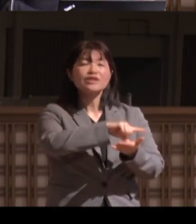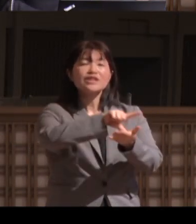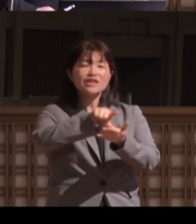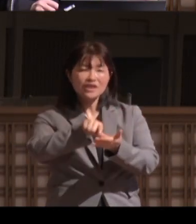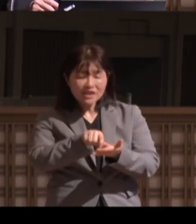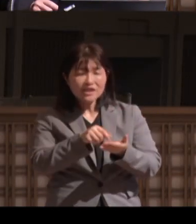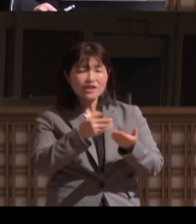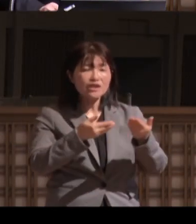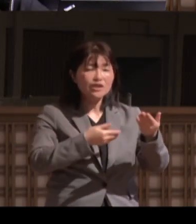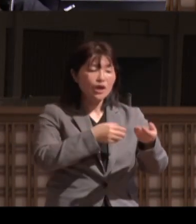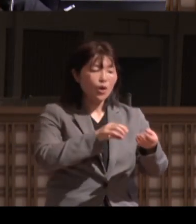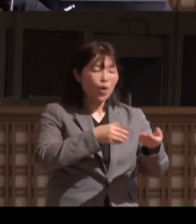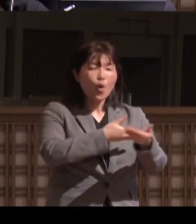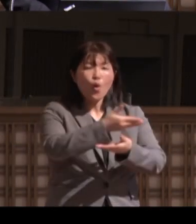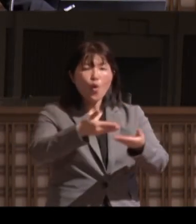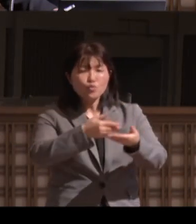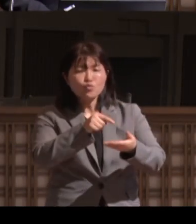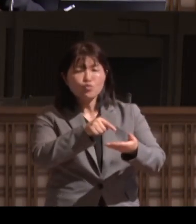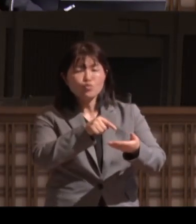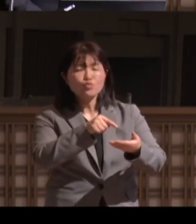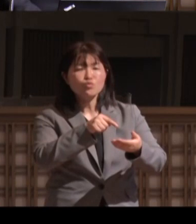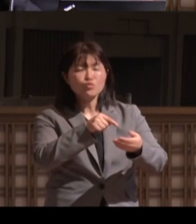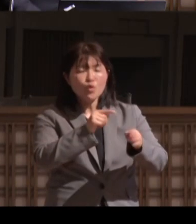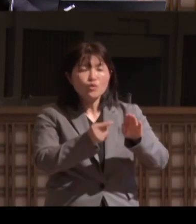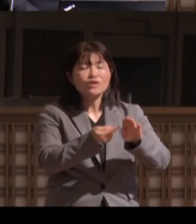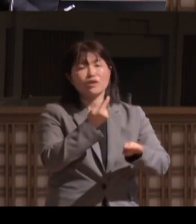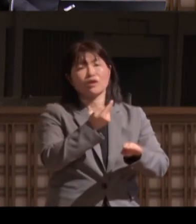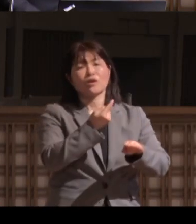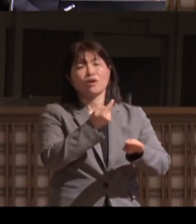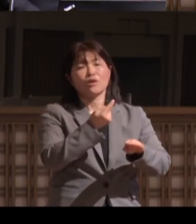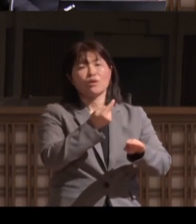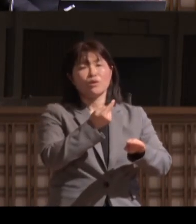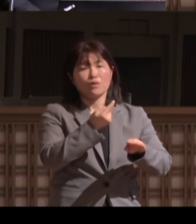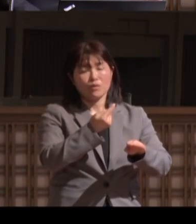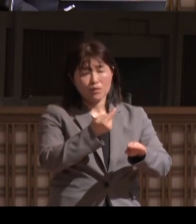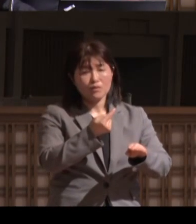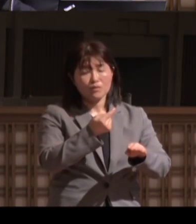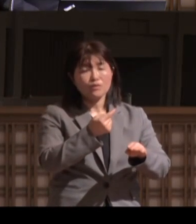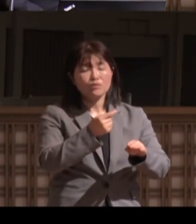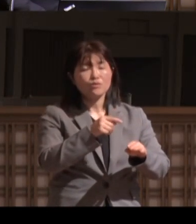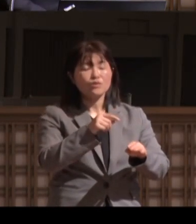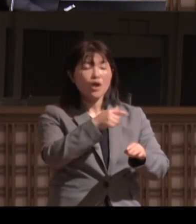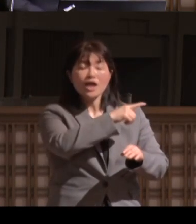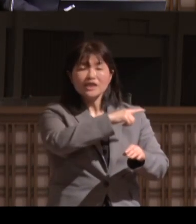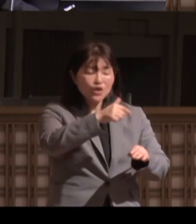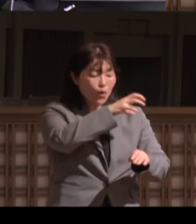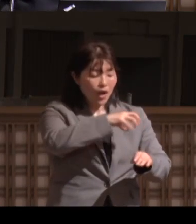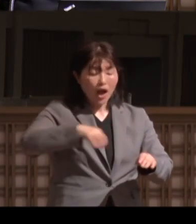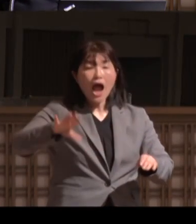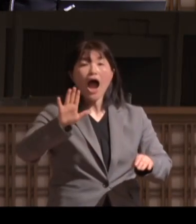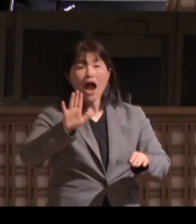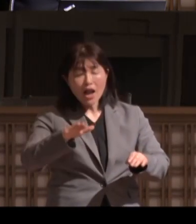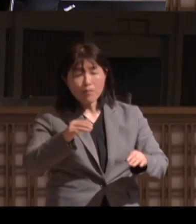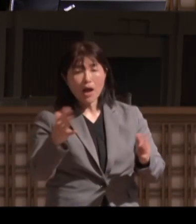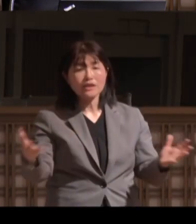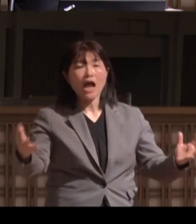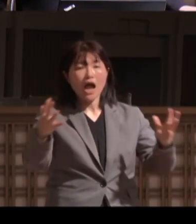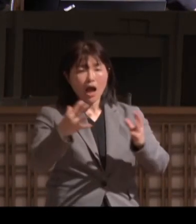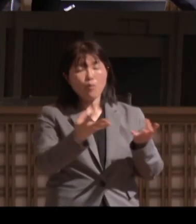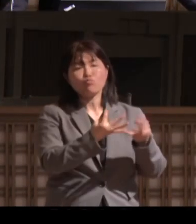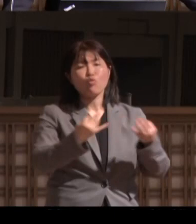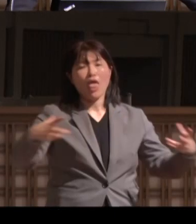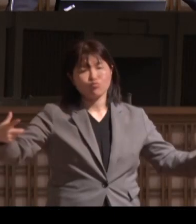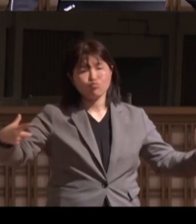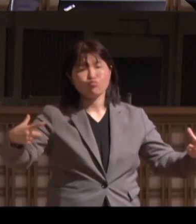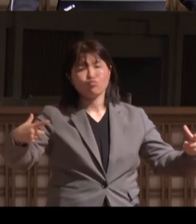関わる可能性を出していくその結果え関わっていく人が増えるということが多いですで